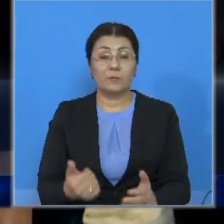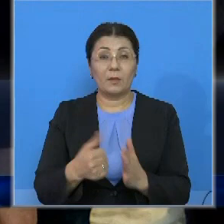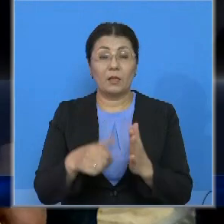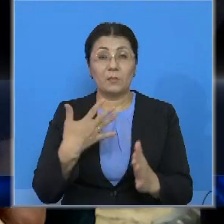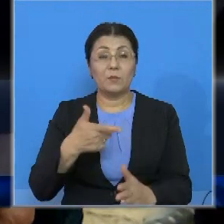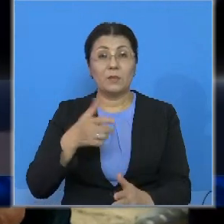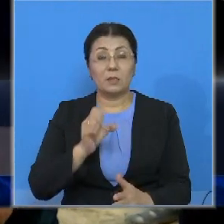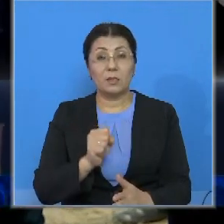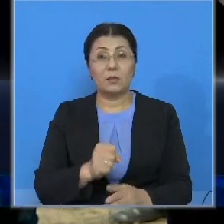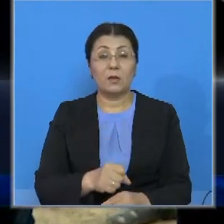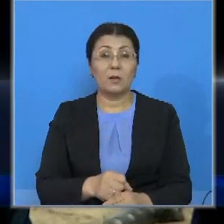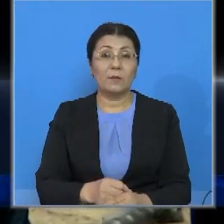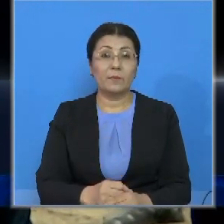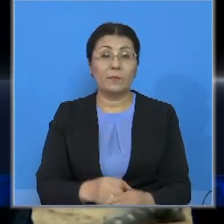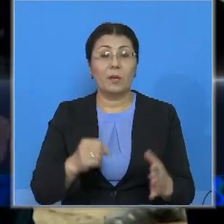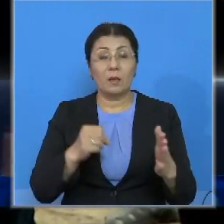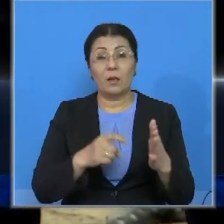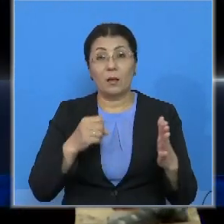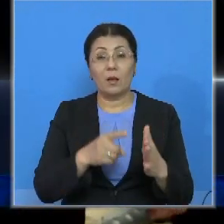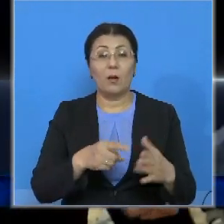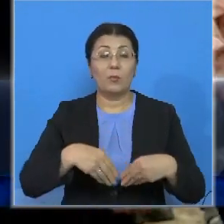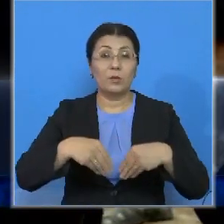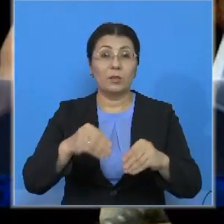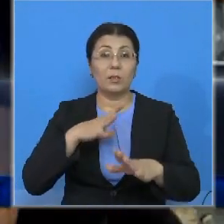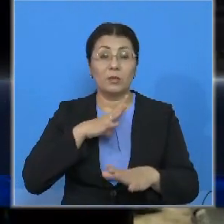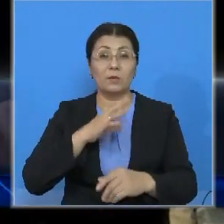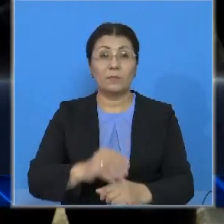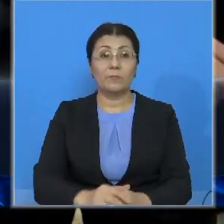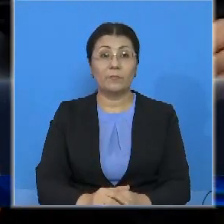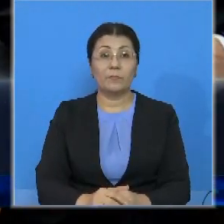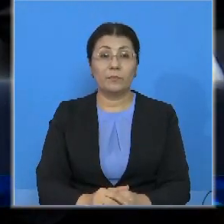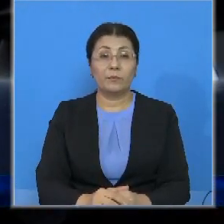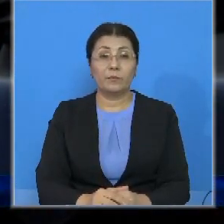отырсың? 65 гектарға да. Облыстық қамтамасыз етеміз. Білесіздер ме?